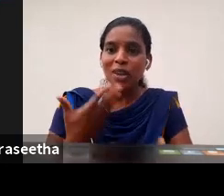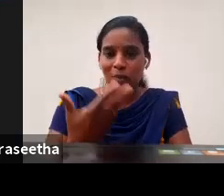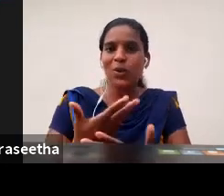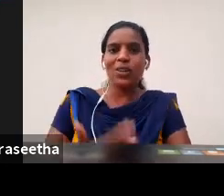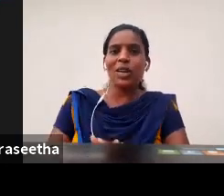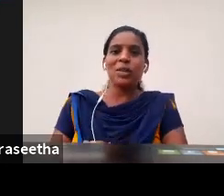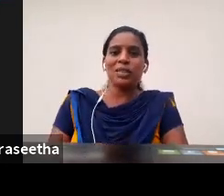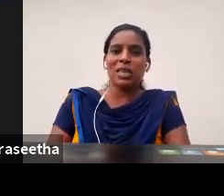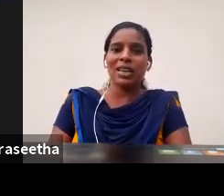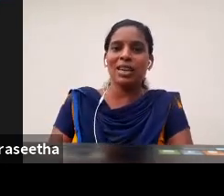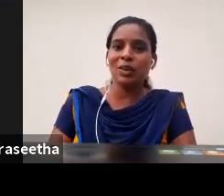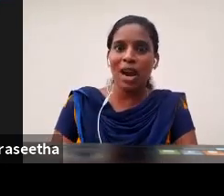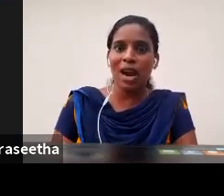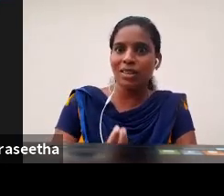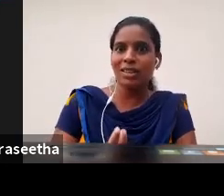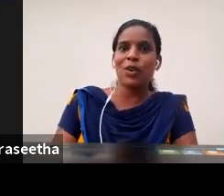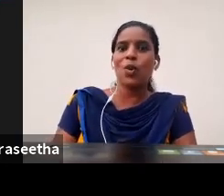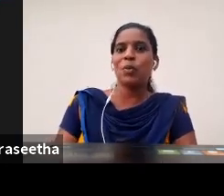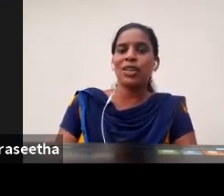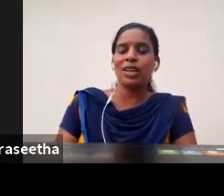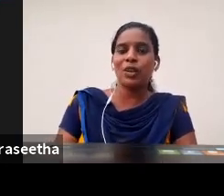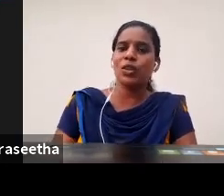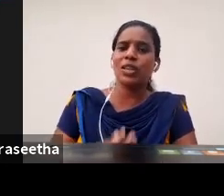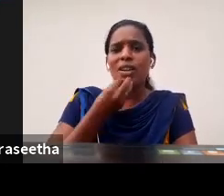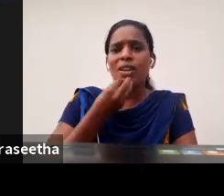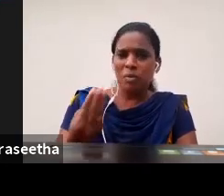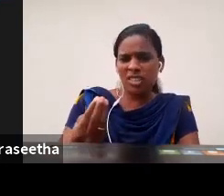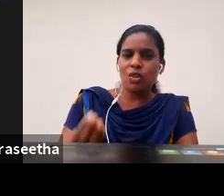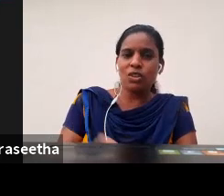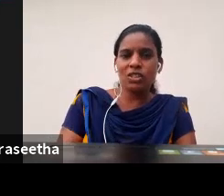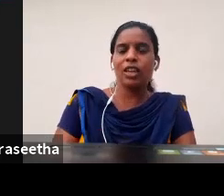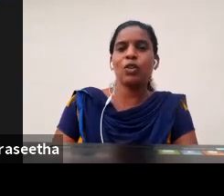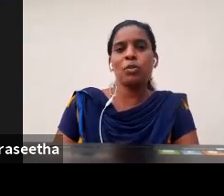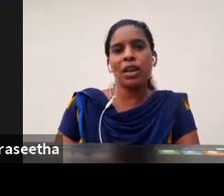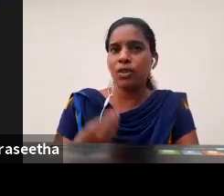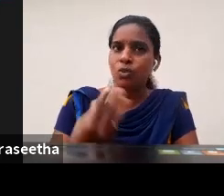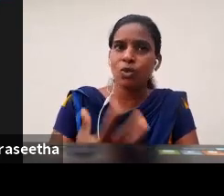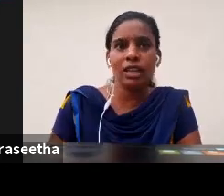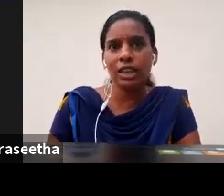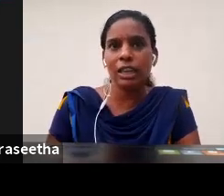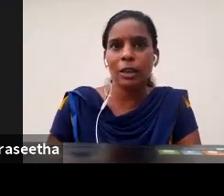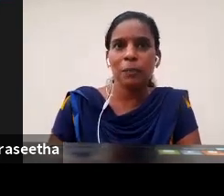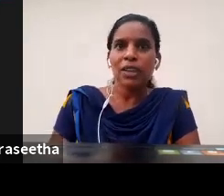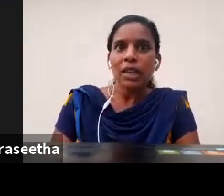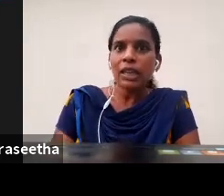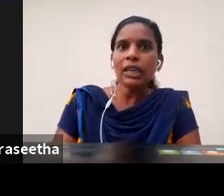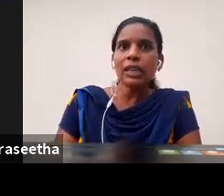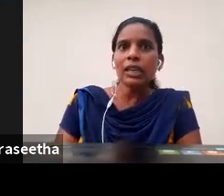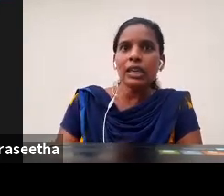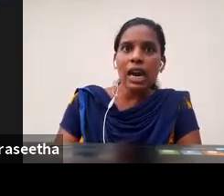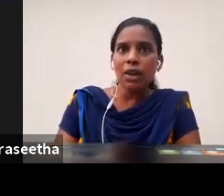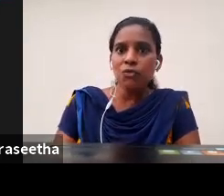കാരണം അവർക്കൊരു 2 മിനിറ്റ് സംസാരിക്കാൻ ഒരാള് അവരോടൊപ്പം ഉണ്ട് എന്നുള്ളൊരു തോന്നല്, പ്ലീസ് കുറച്ച് നീങ്ങിയിരിക്കും എന്ന് പറഞ്ഞാൽ അവര് സുഖമായിട്ട് നീങ്ങിയിരിക്കും.